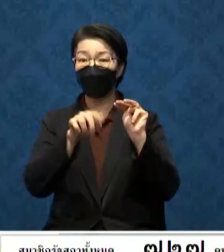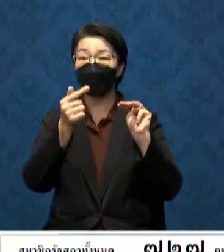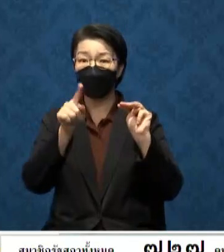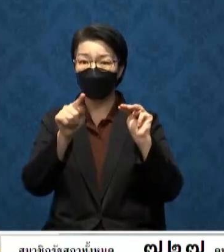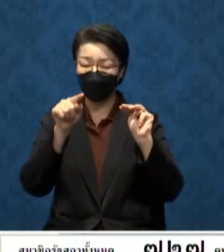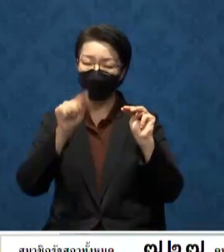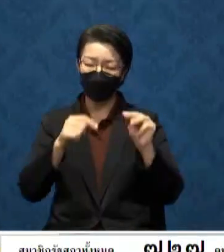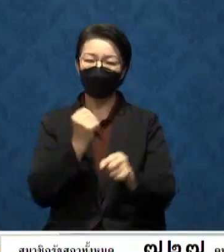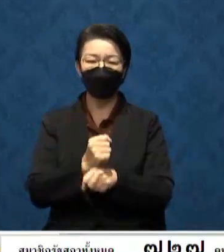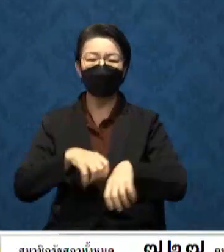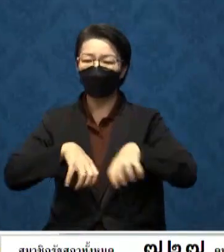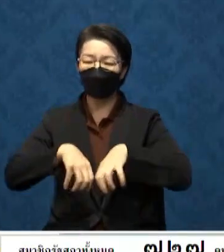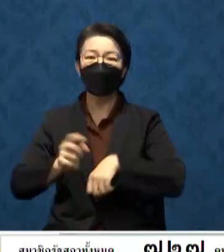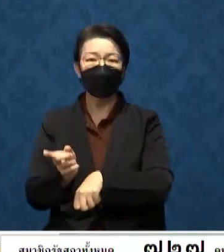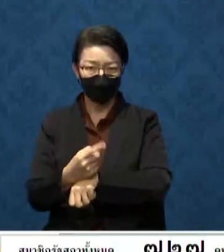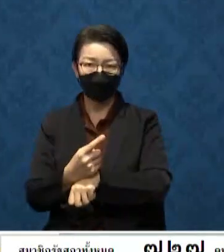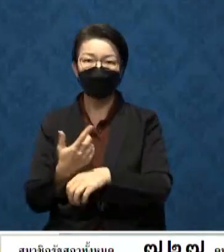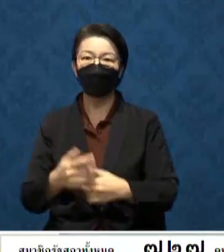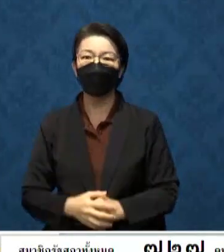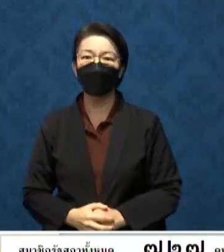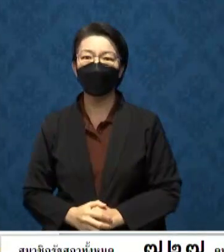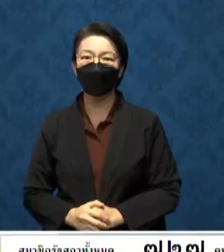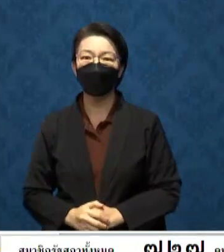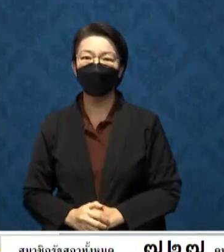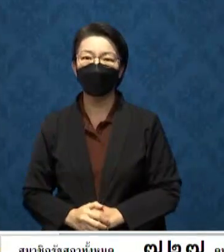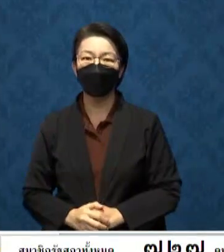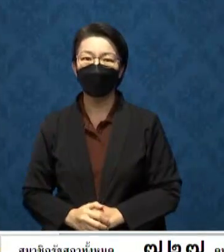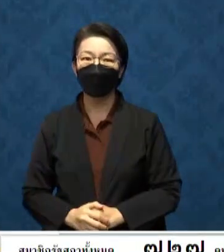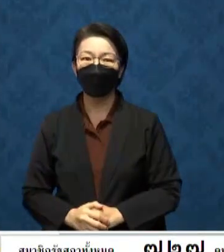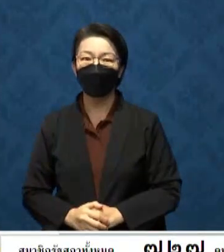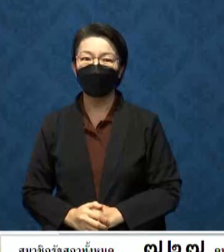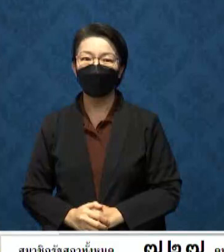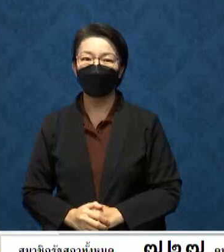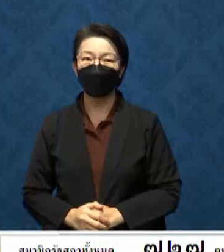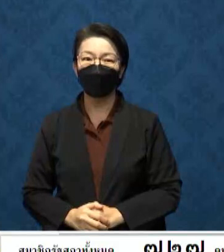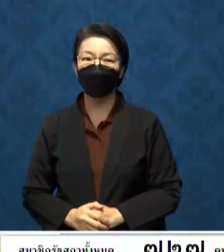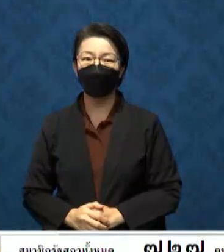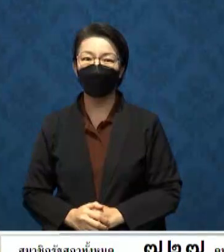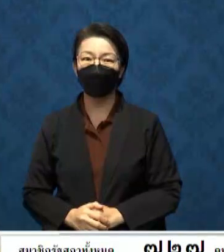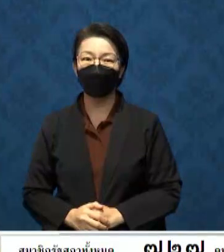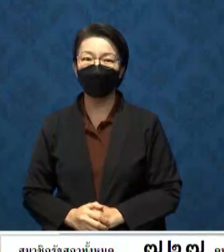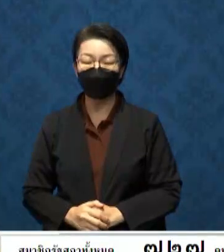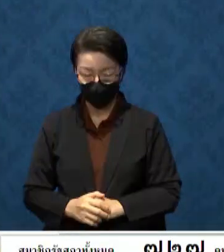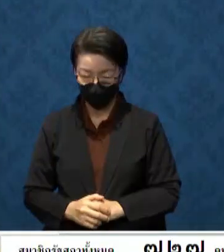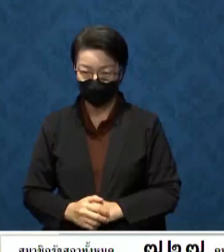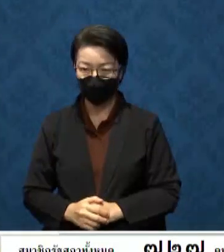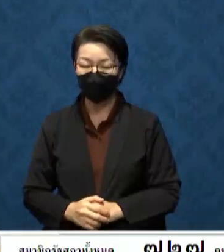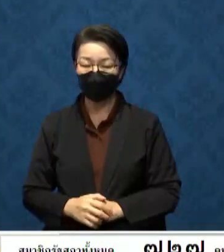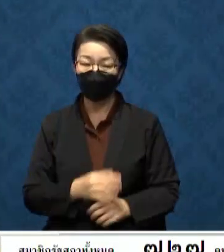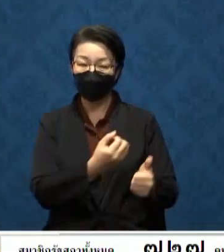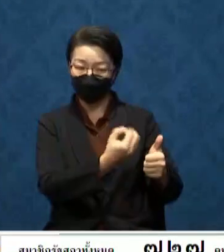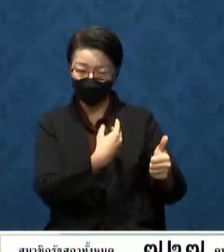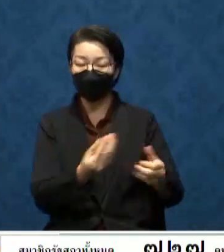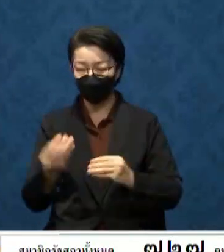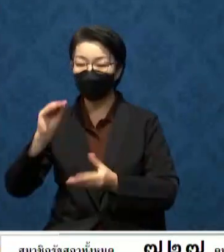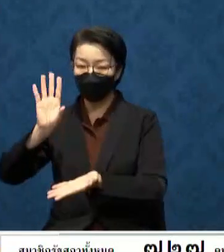องดำเนินการโดยเร็วนั่นประการหนึ่งกับการมีการได้นำไปบรรจุเป็นข้อสังเกตในข้อ